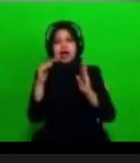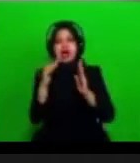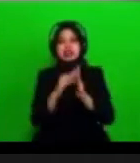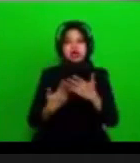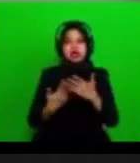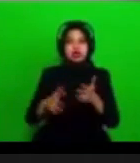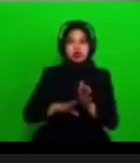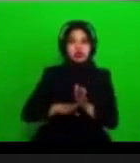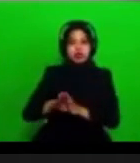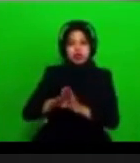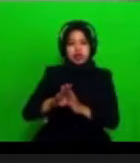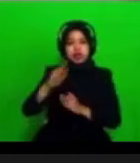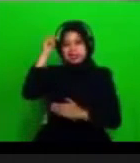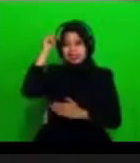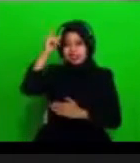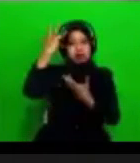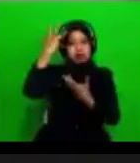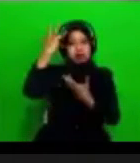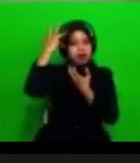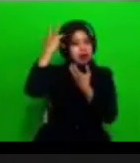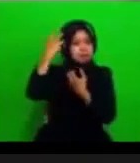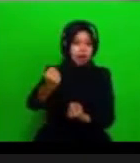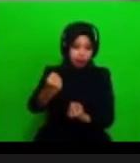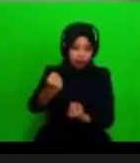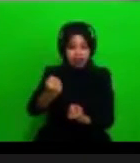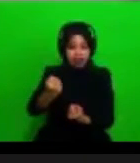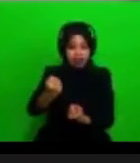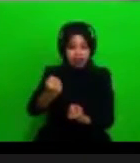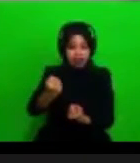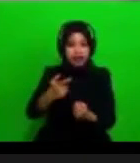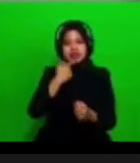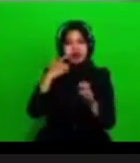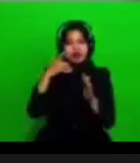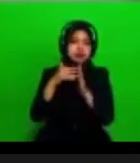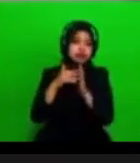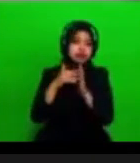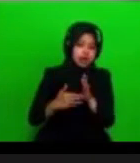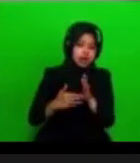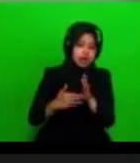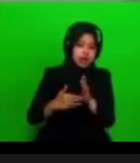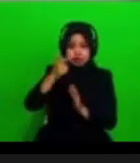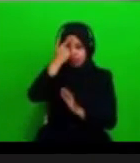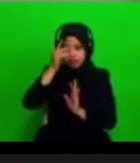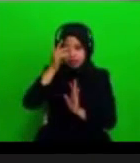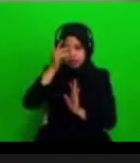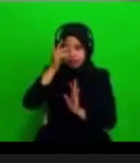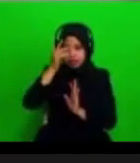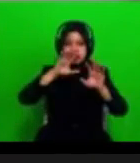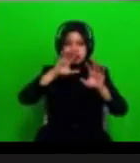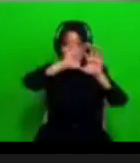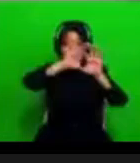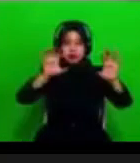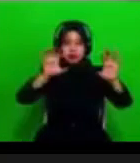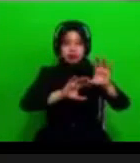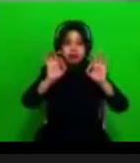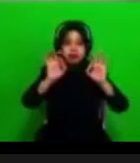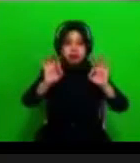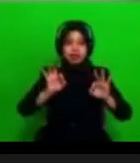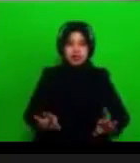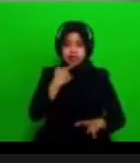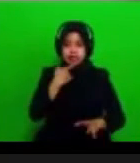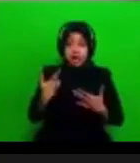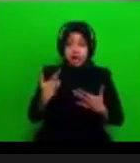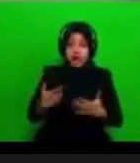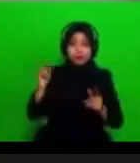perkembangannya serta cita-cita dan harapan kebijakan Merdeka Belajar sebagai rangkaian peta jalan pendidikan